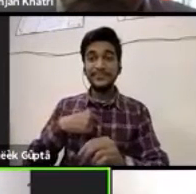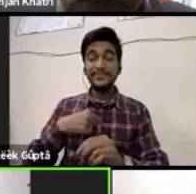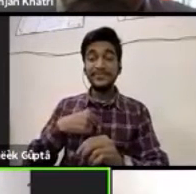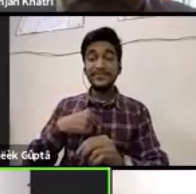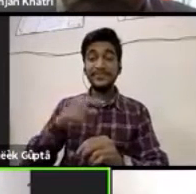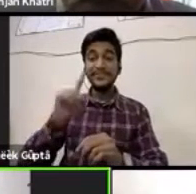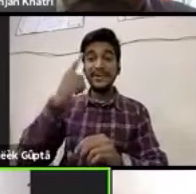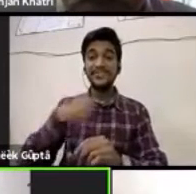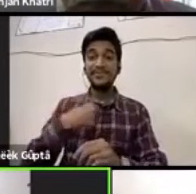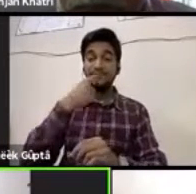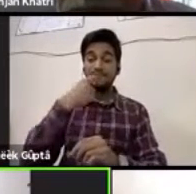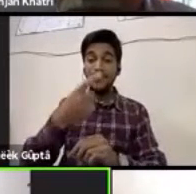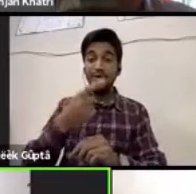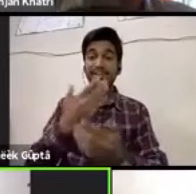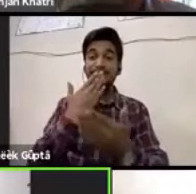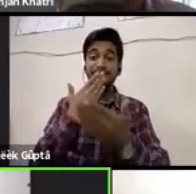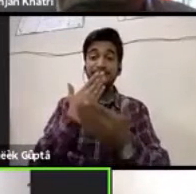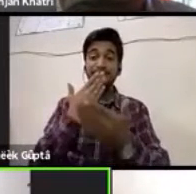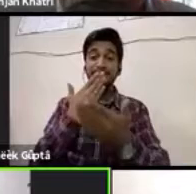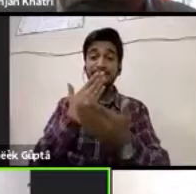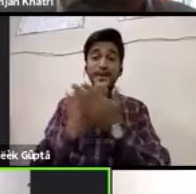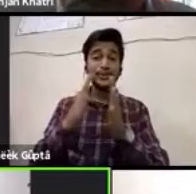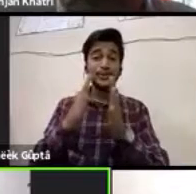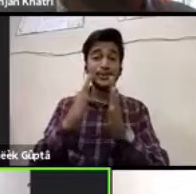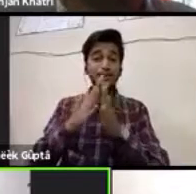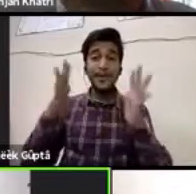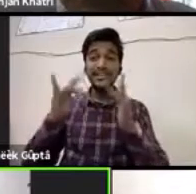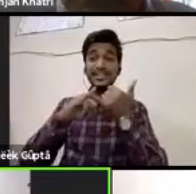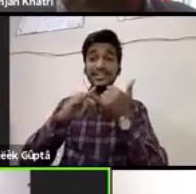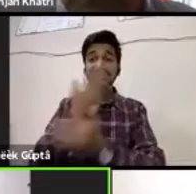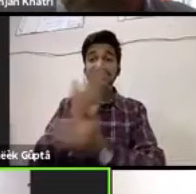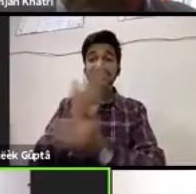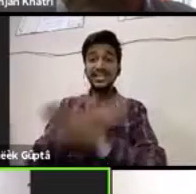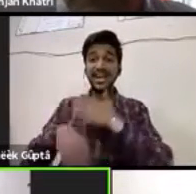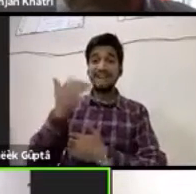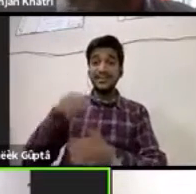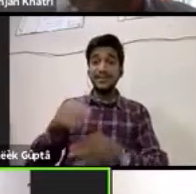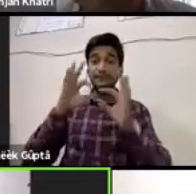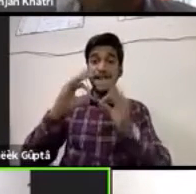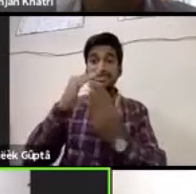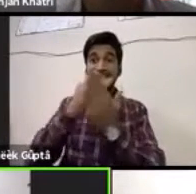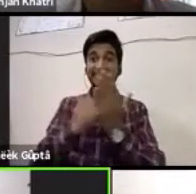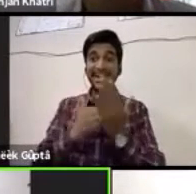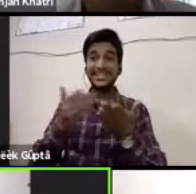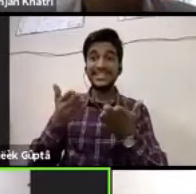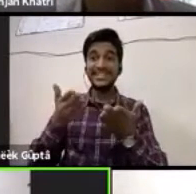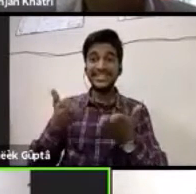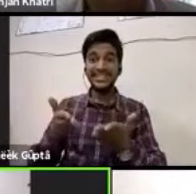दूंगी सार्थक को ये इतना अच्छा इवेंट ऑर्गेनाइज करने के लिए, और हम सबको ये